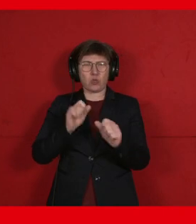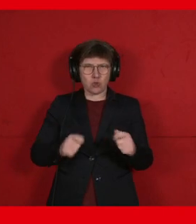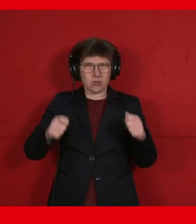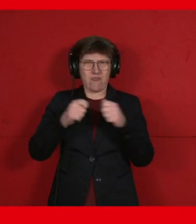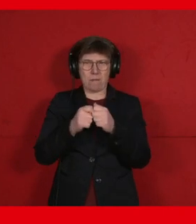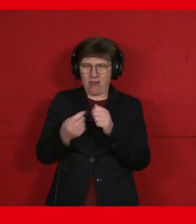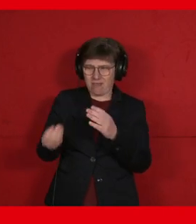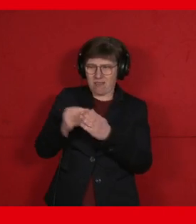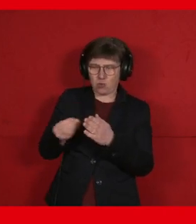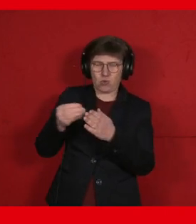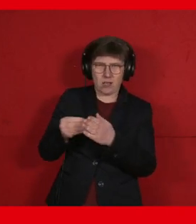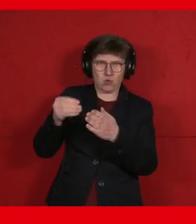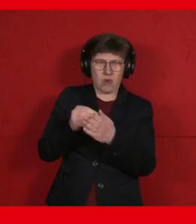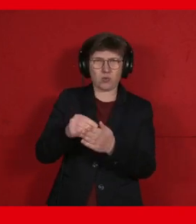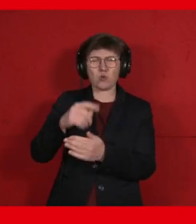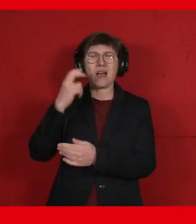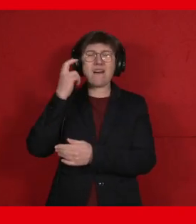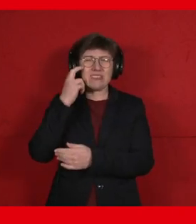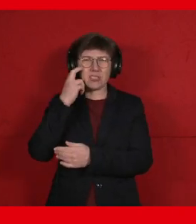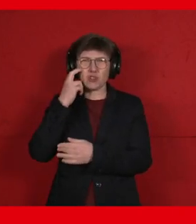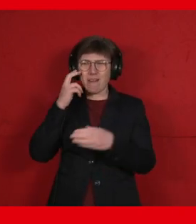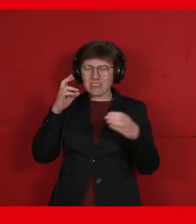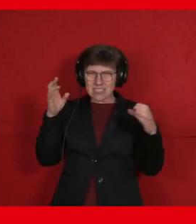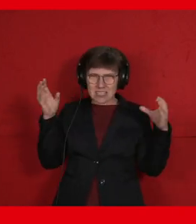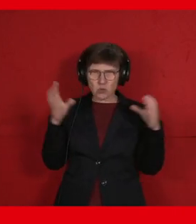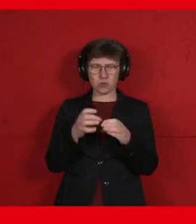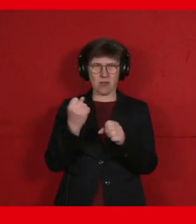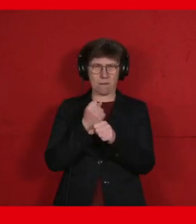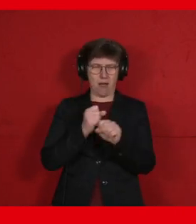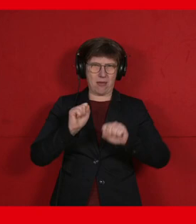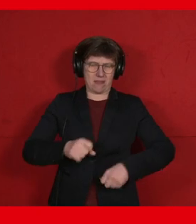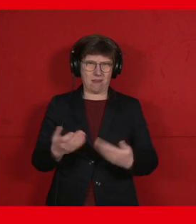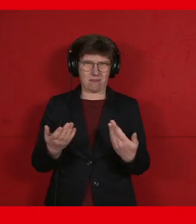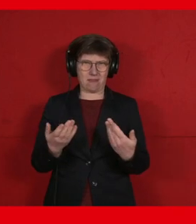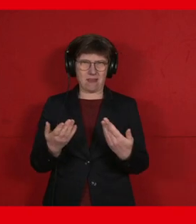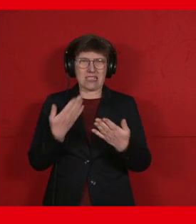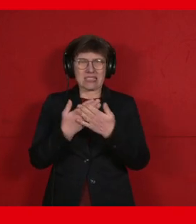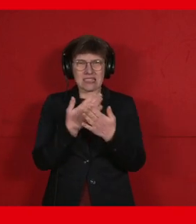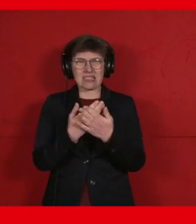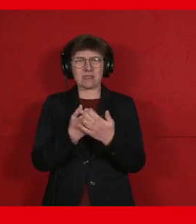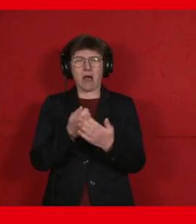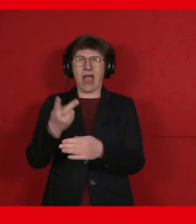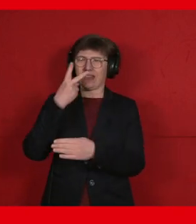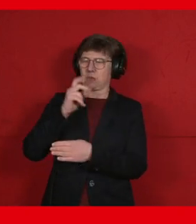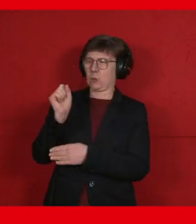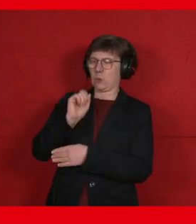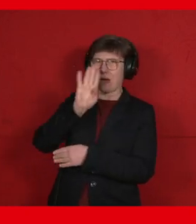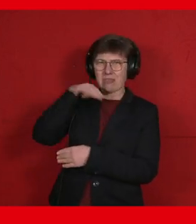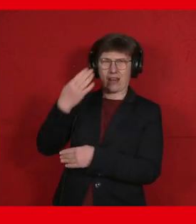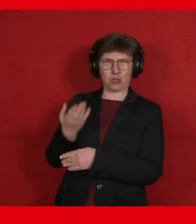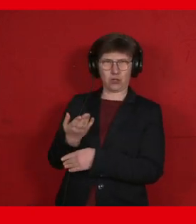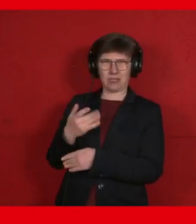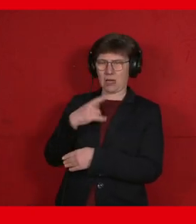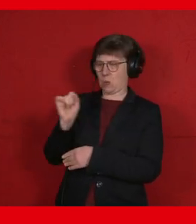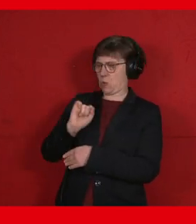die ich jetzt dazu zähle, dass die Wissenschaft, dass wir zusammenarbeiten, ist etwas, was manche neidvoll bei uns sehen